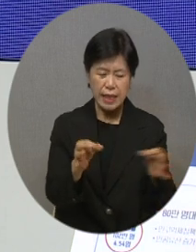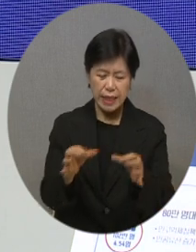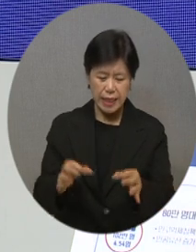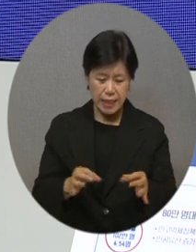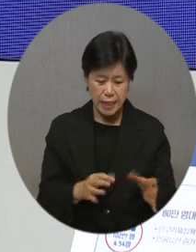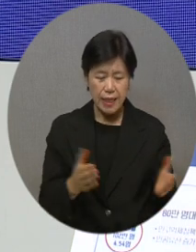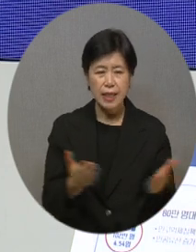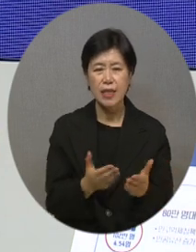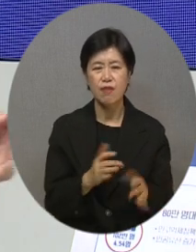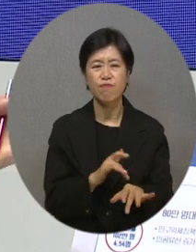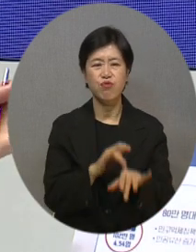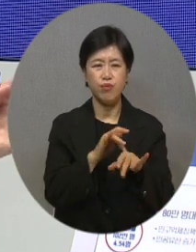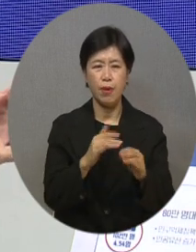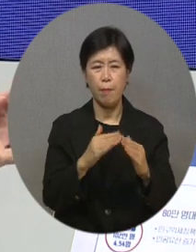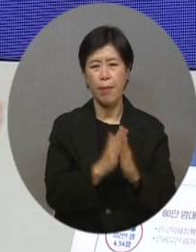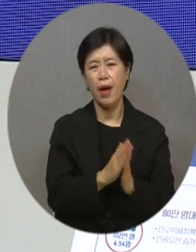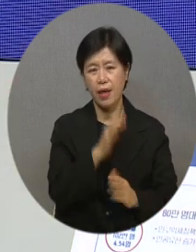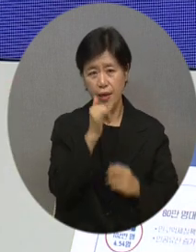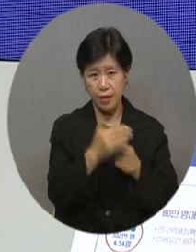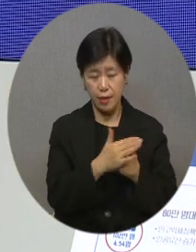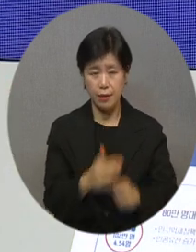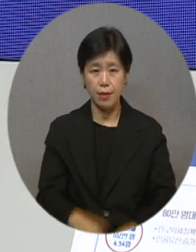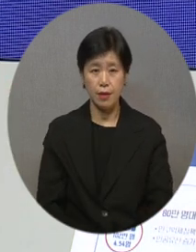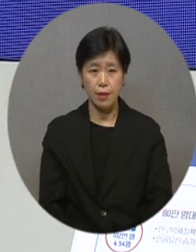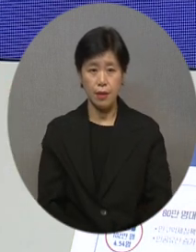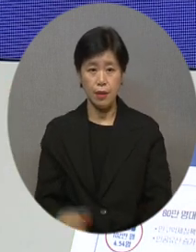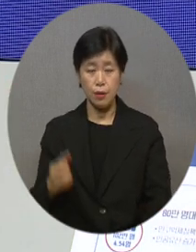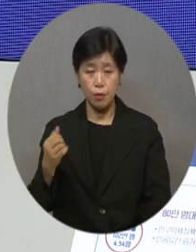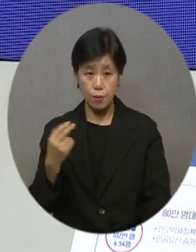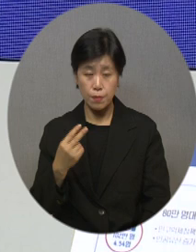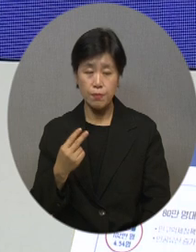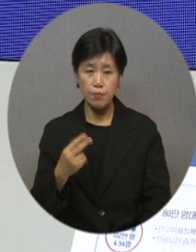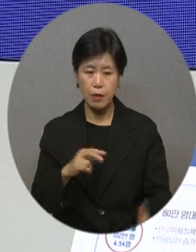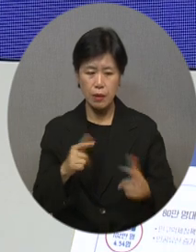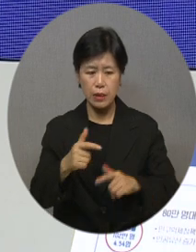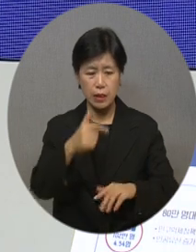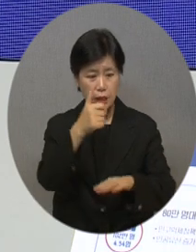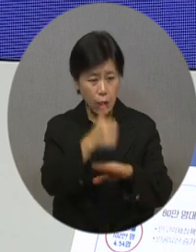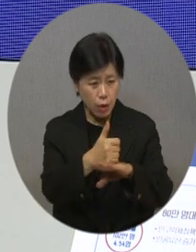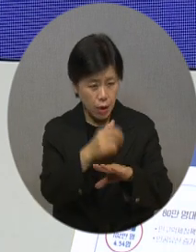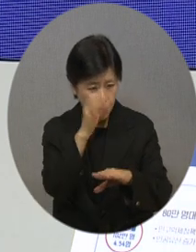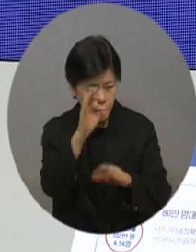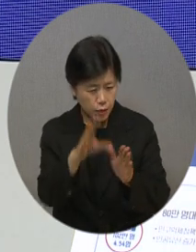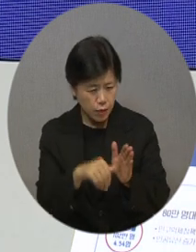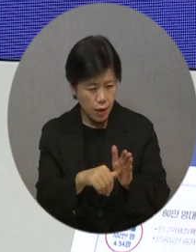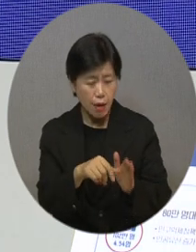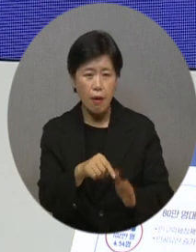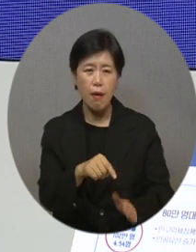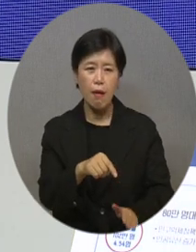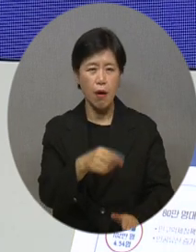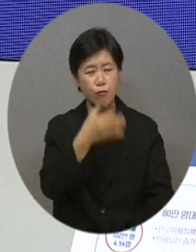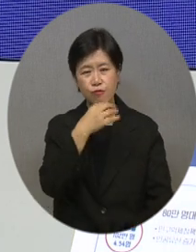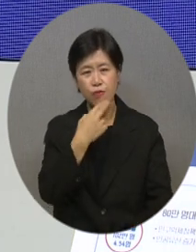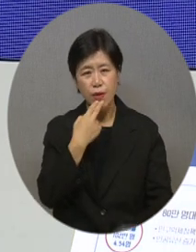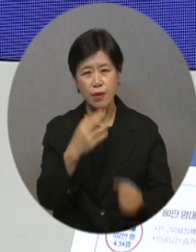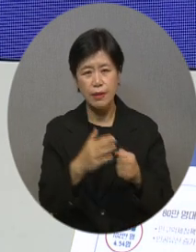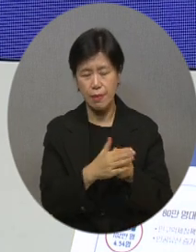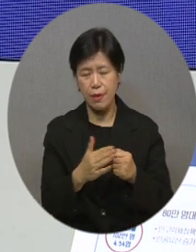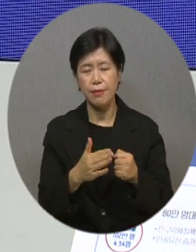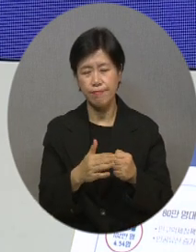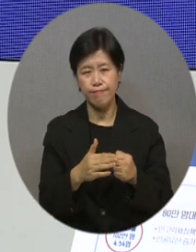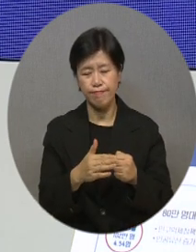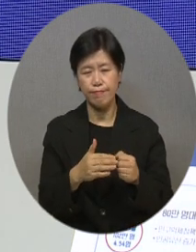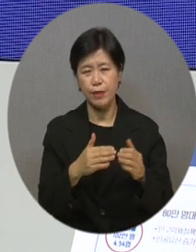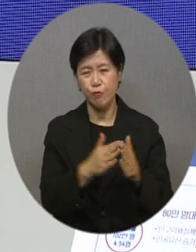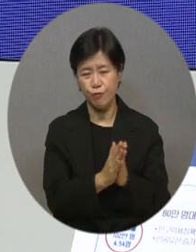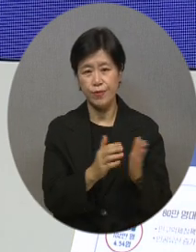것이고 또 한편에 집행 실적이 떨어져 가지고 있는 거기 때문에 그것을 그 더 이상 예산 편성이 필요가 없는 그런 일자리가